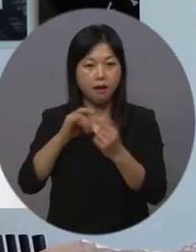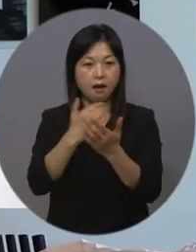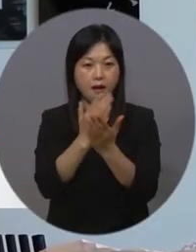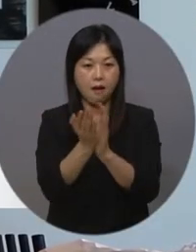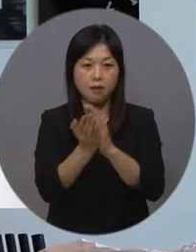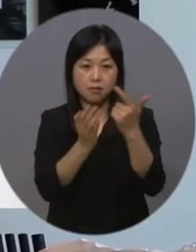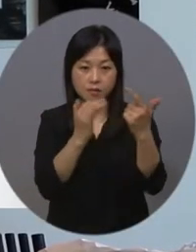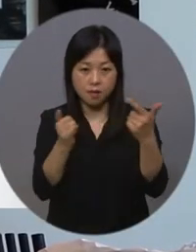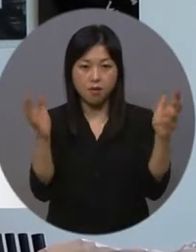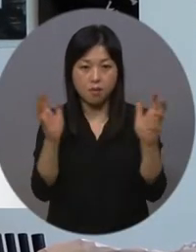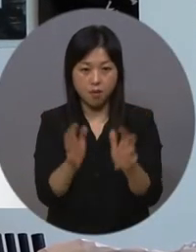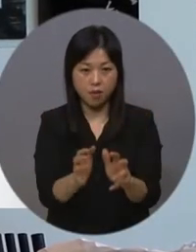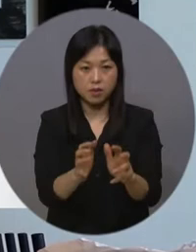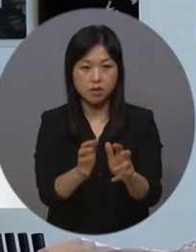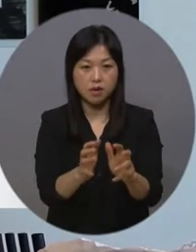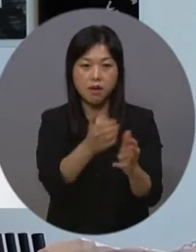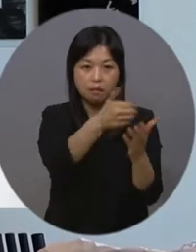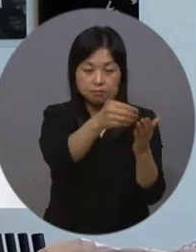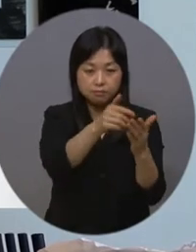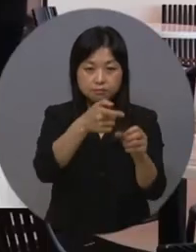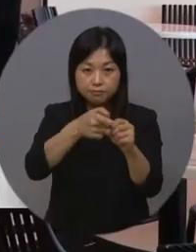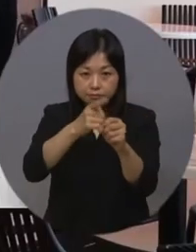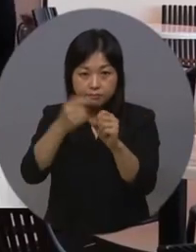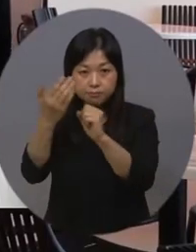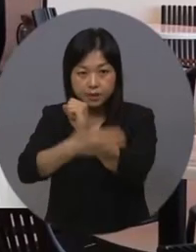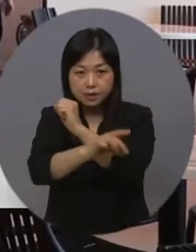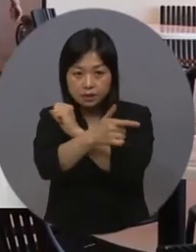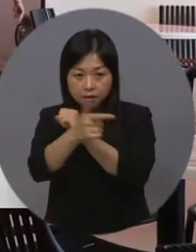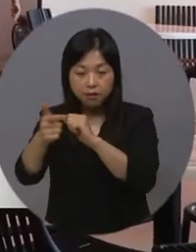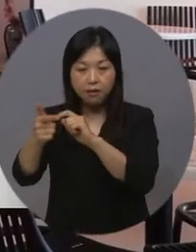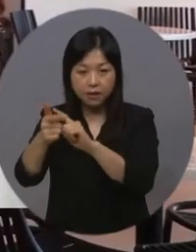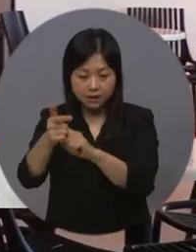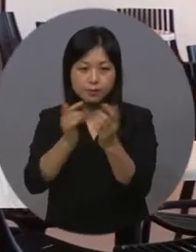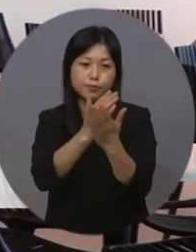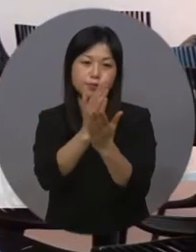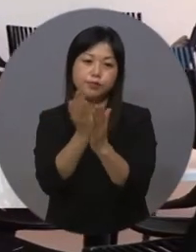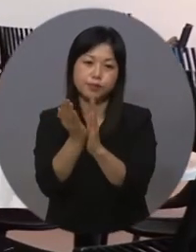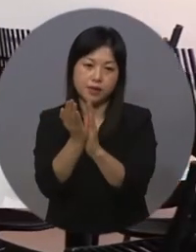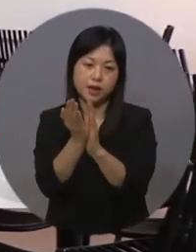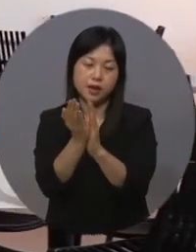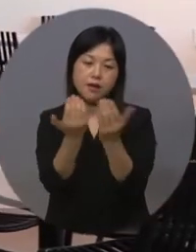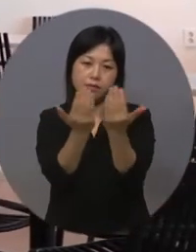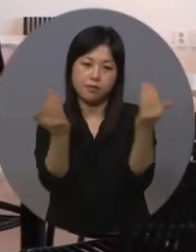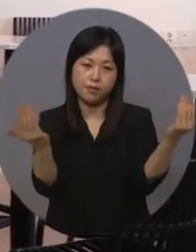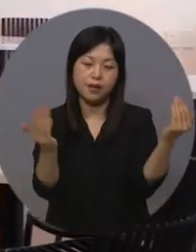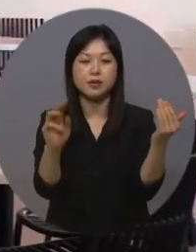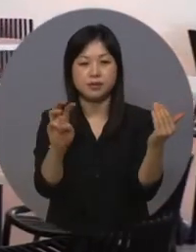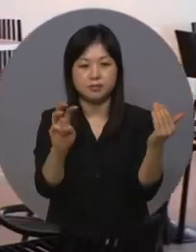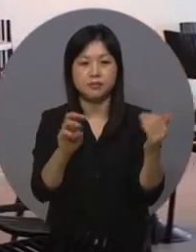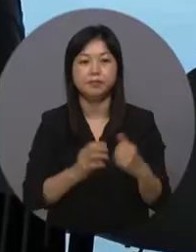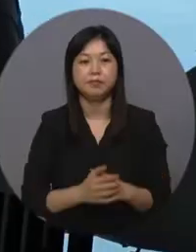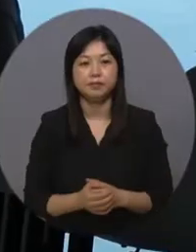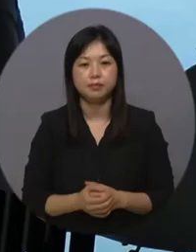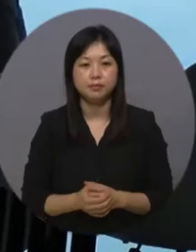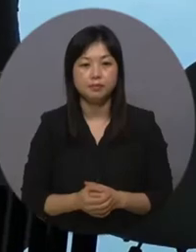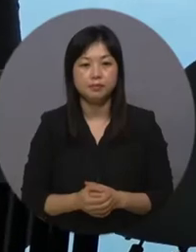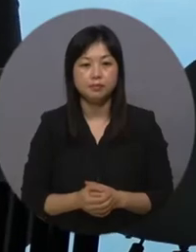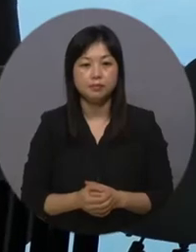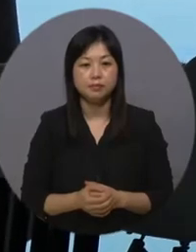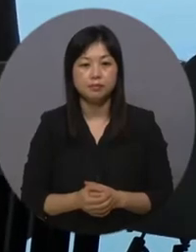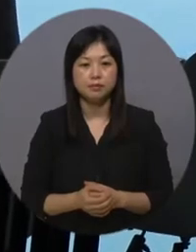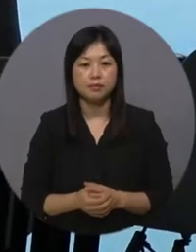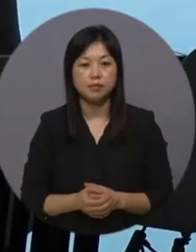회화와 조각, 사진 등 개성 있게 표현한 다양한 장르의 작품 30여 점이 전시되고 있습니다.